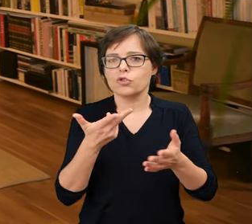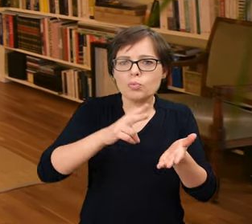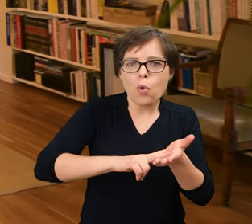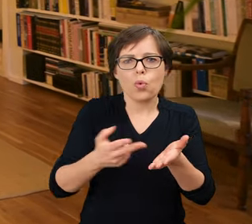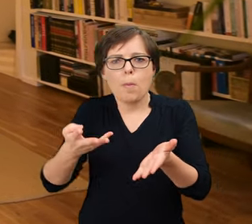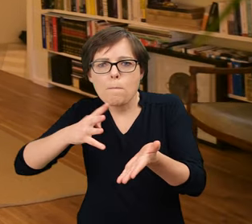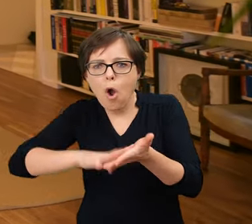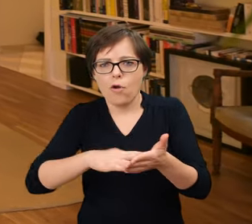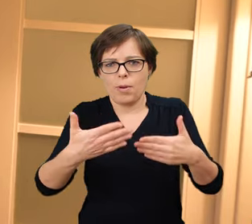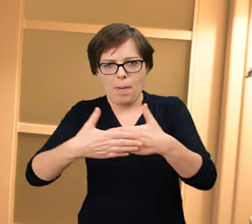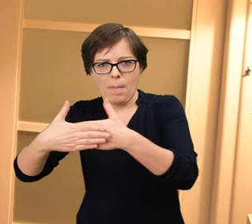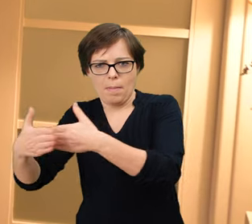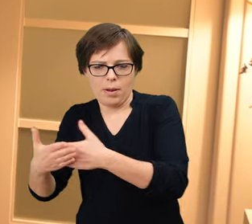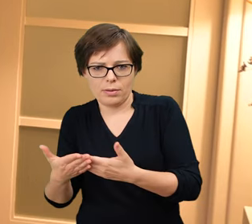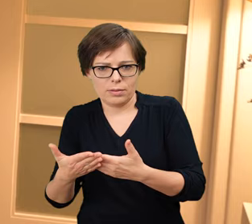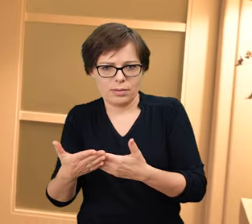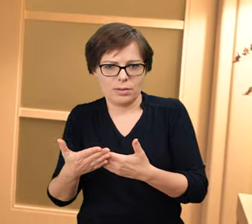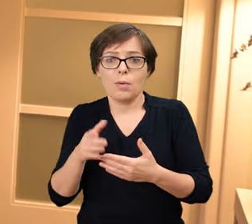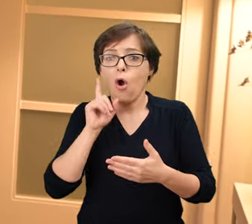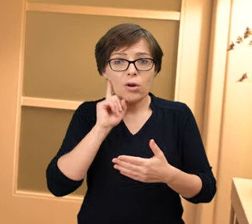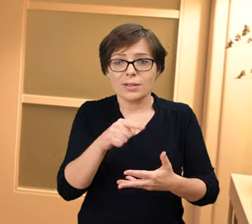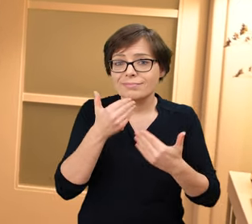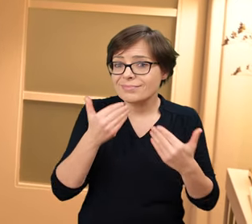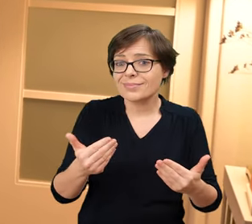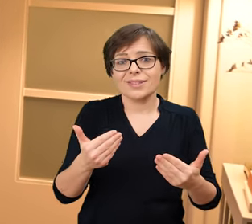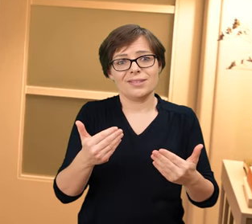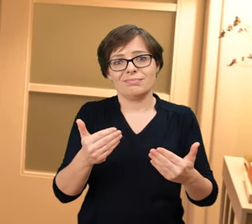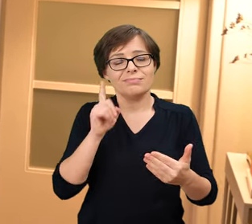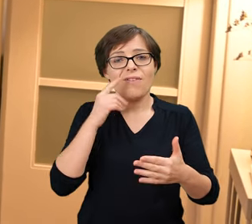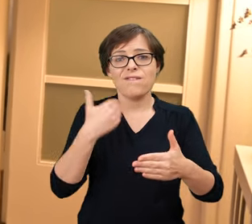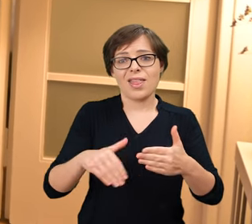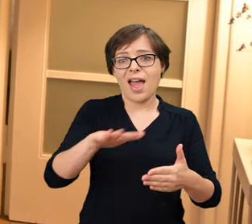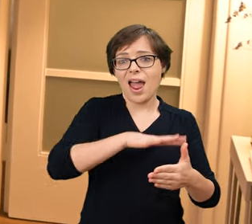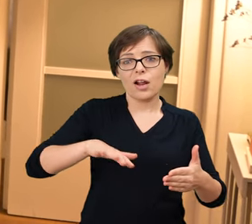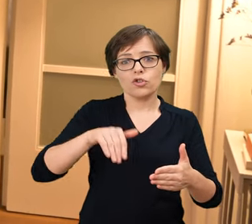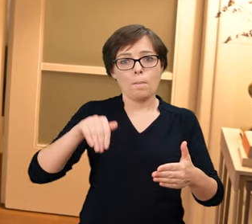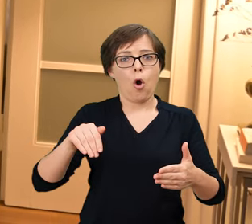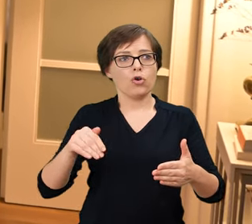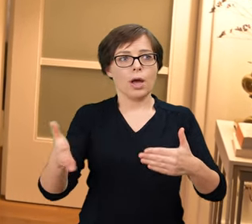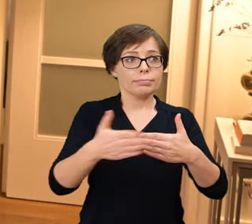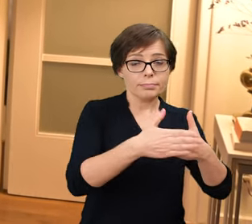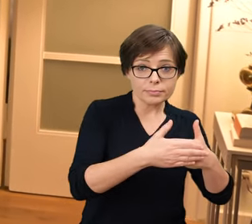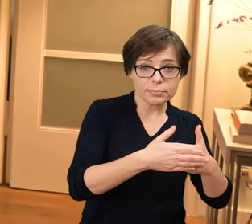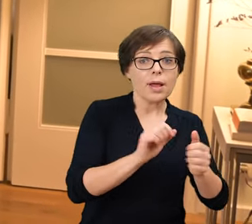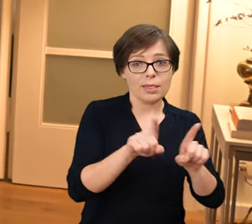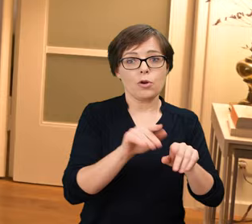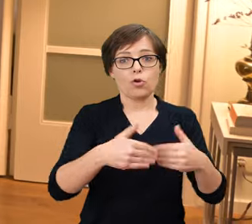drzwi. One niezwykle potrafią zmienić wnętrze i